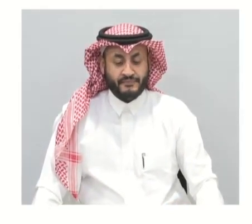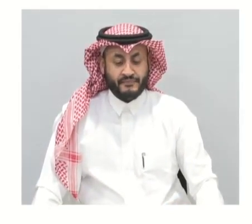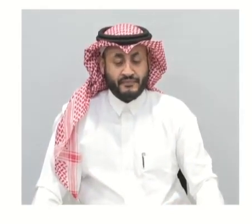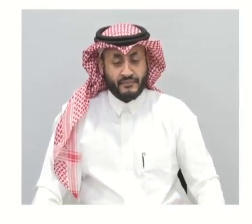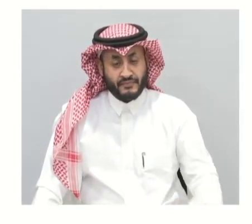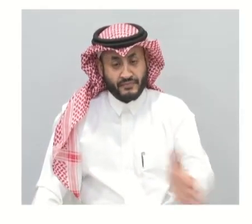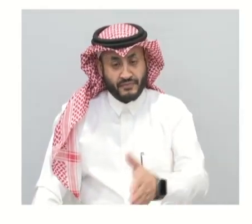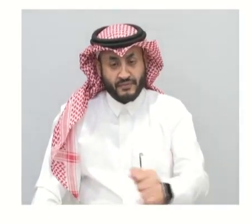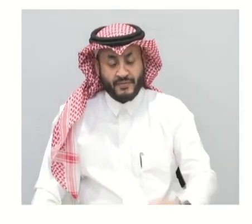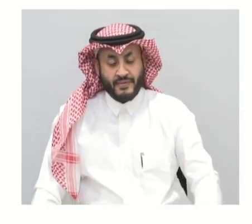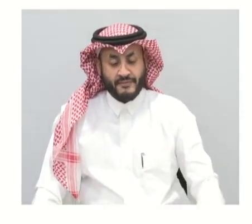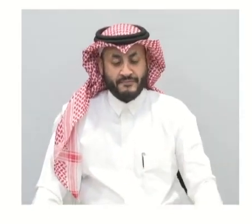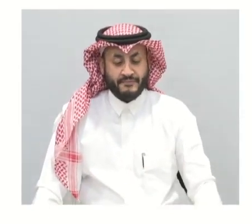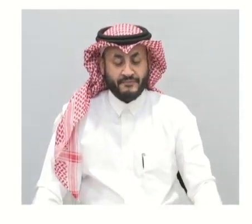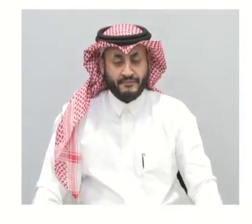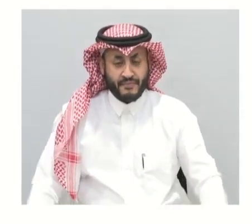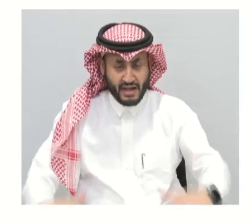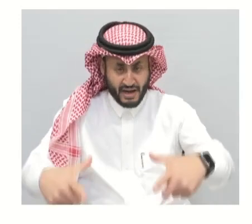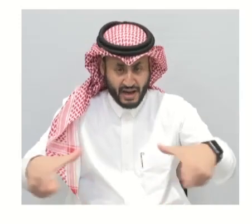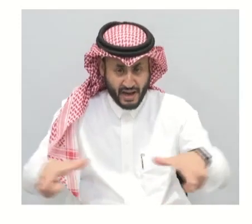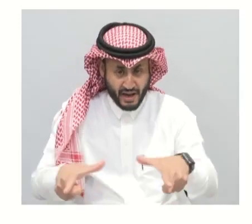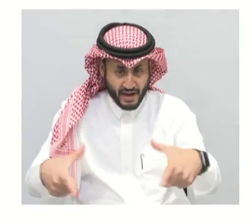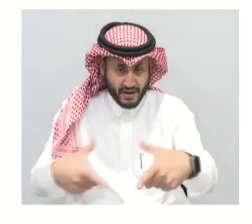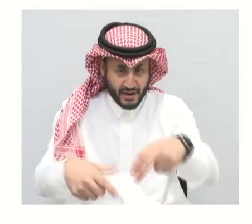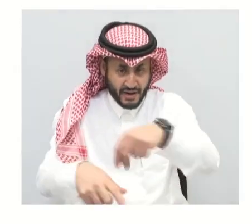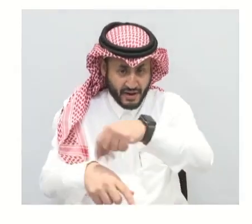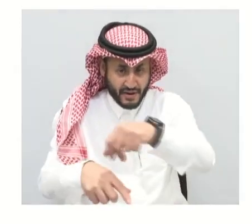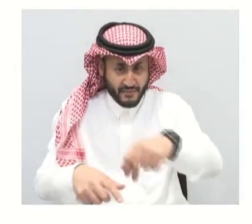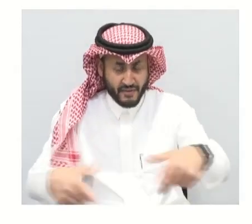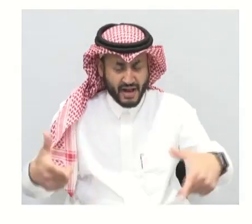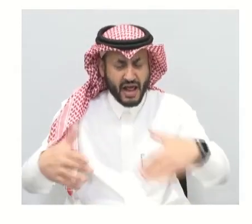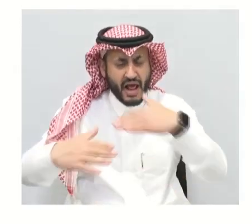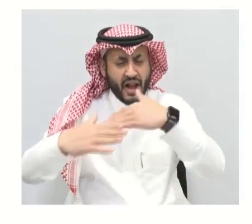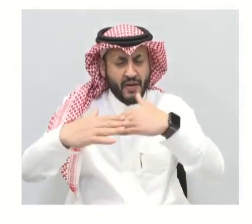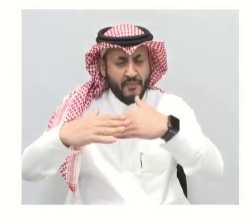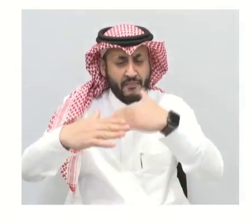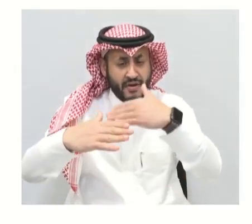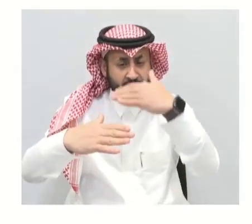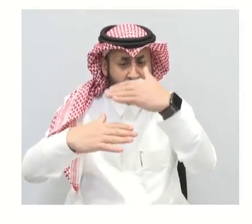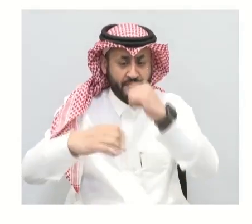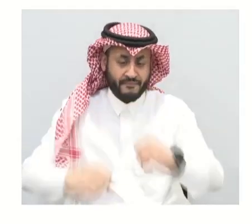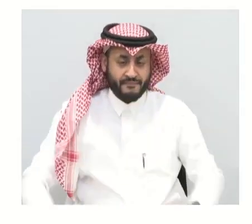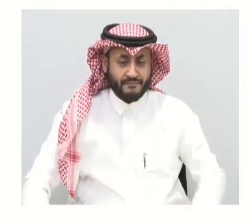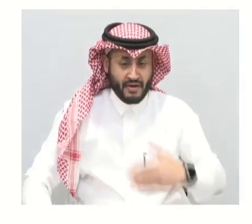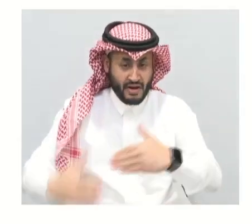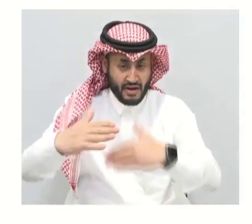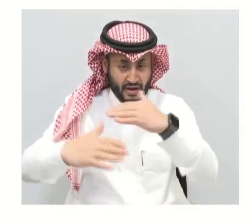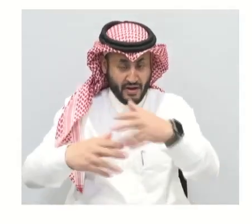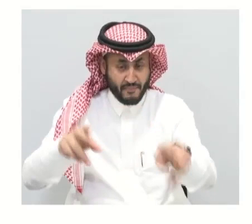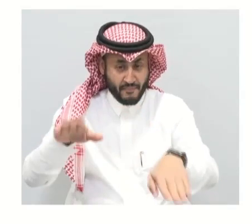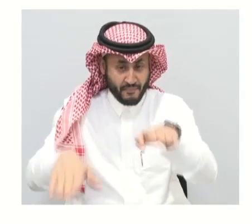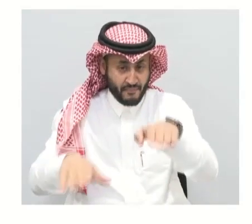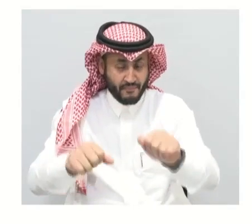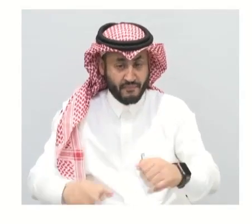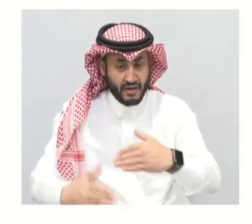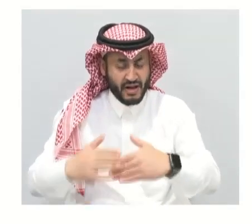كذلك طالبي وطالبتي نطاق التربه وهو الطبقه او طبقات التربه المختلفه ما